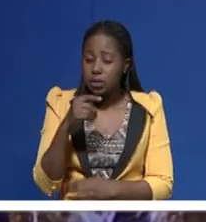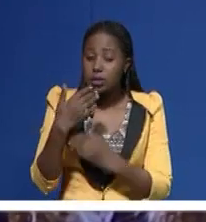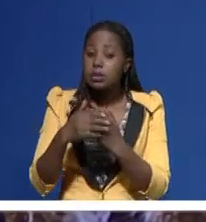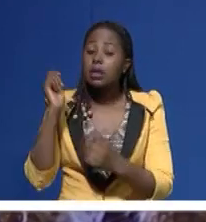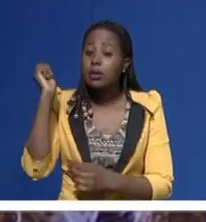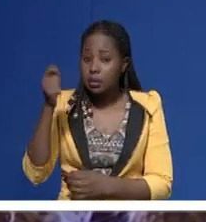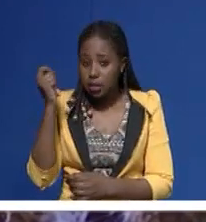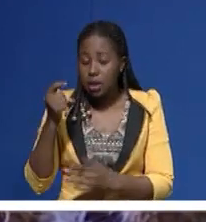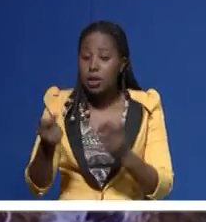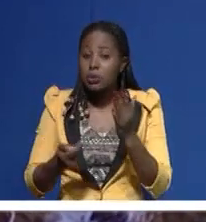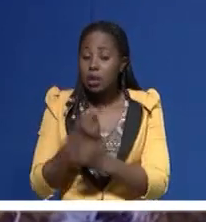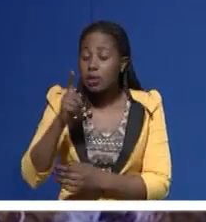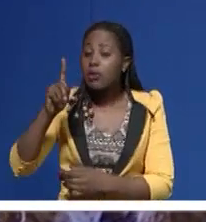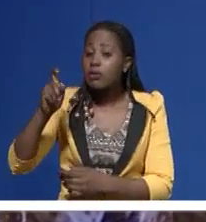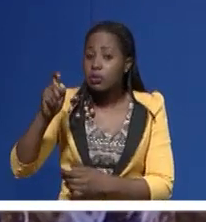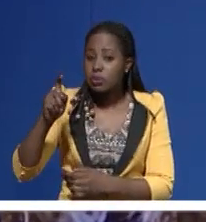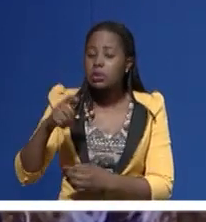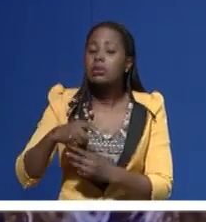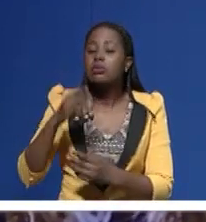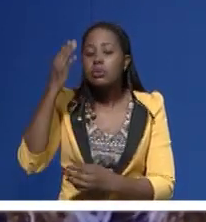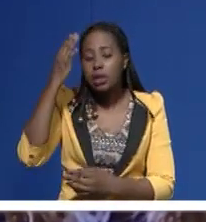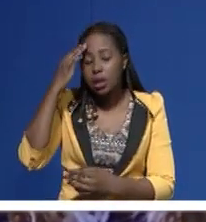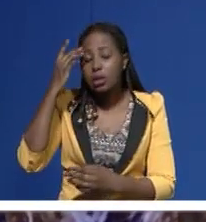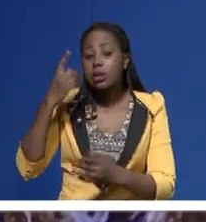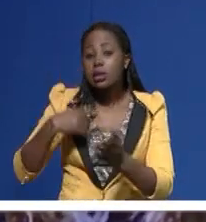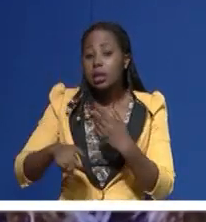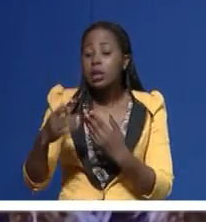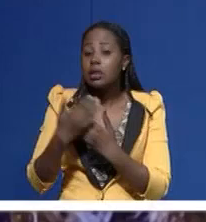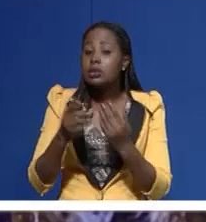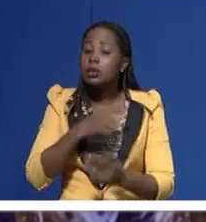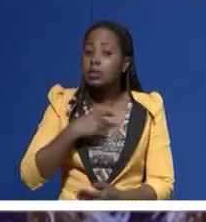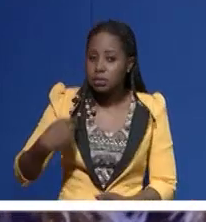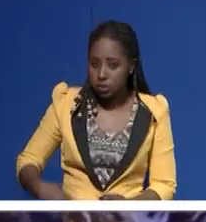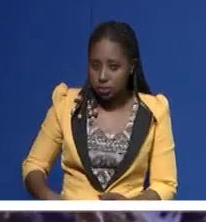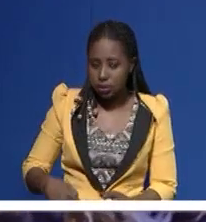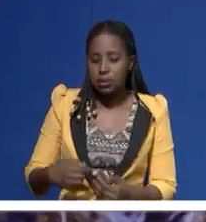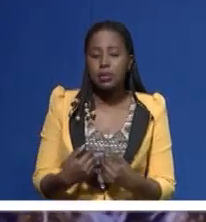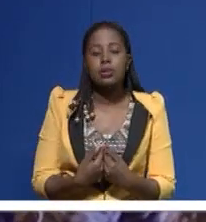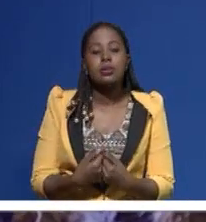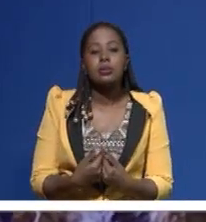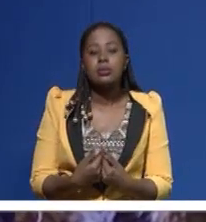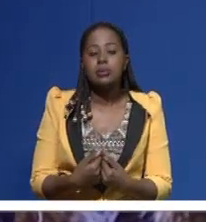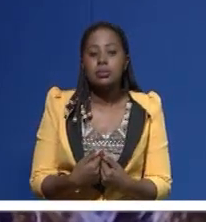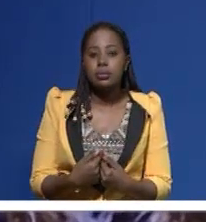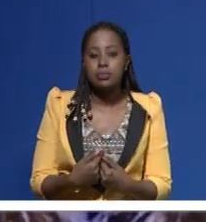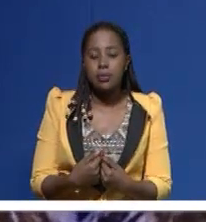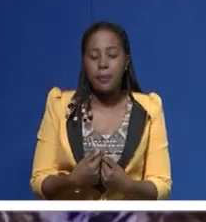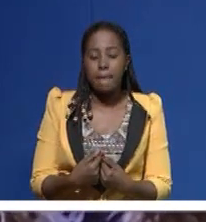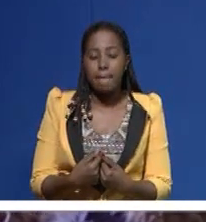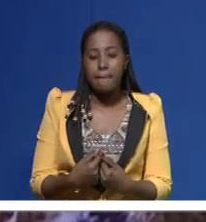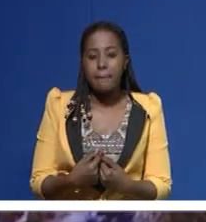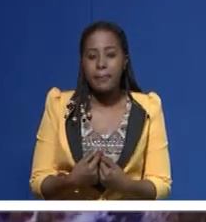Kenya tangu virusi hivyo vibainike nchini China. United Kingdom on the 5th